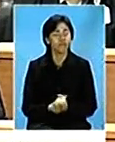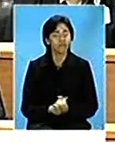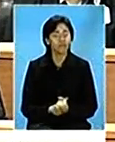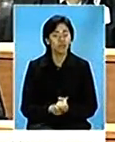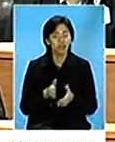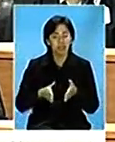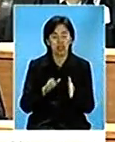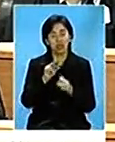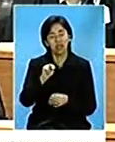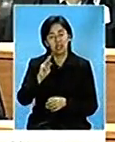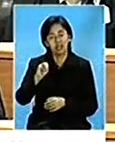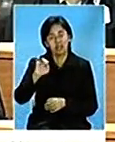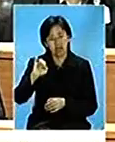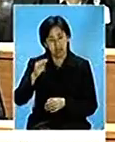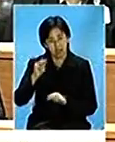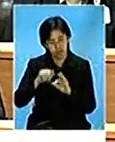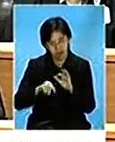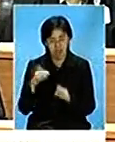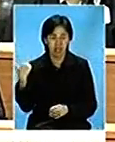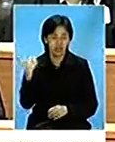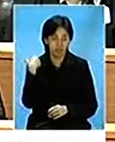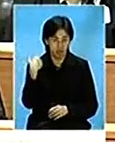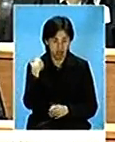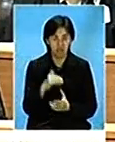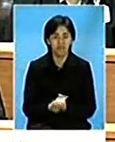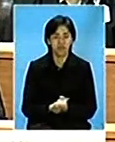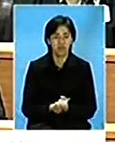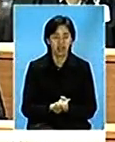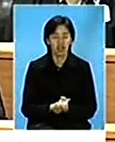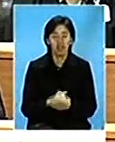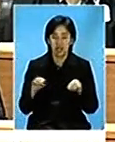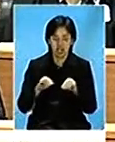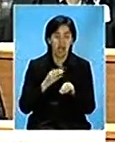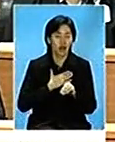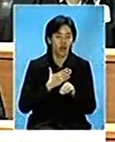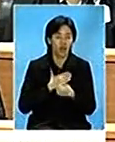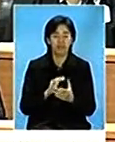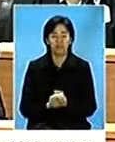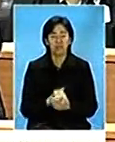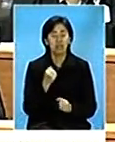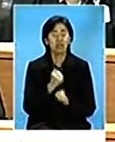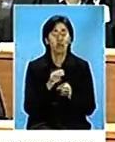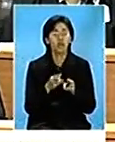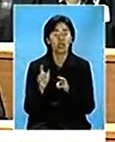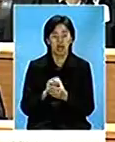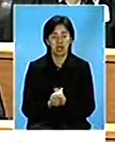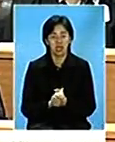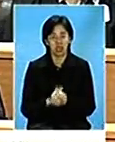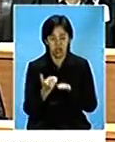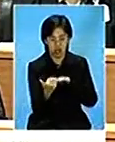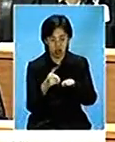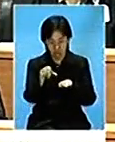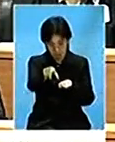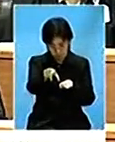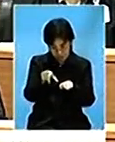แถวถนนนิมิตใหม่นะฮะแถวเขตมินบุรีท่านวิชาญเนี่ยนะแล้วก็ต่อเนื่องจากเขตผมครับเขาทำอะไรรู้ไหมครับเกาะกลางถนนท่านประธานครับเอาบาริ